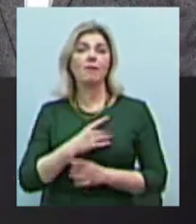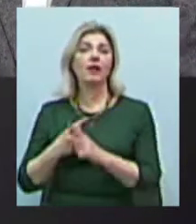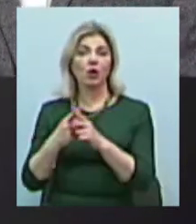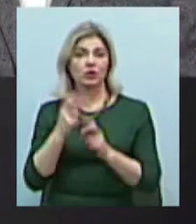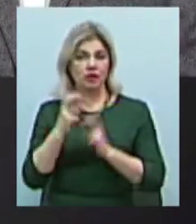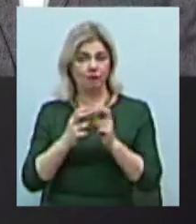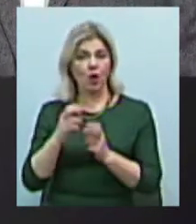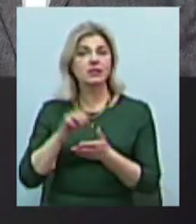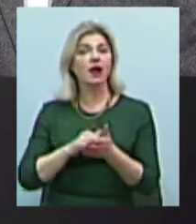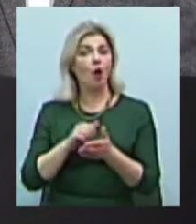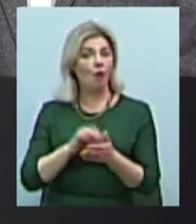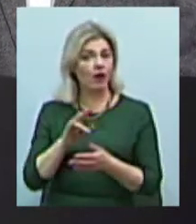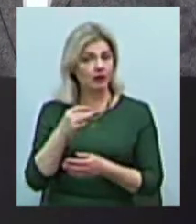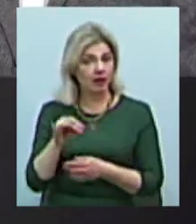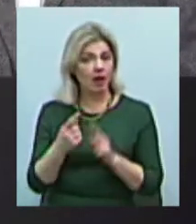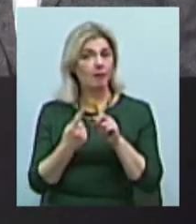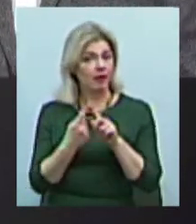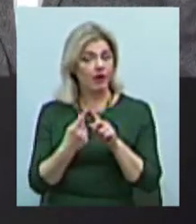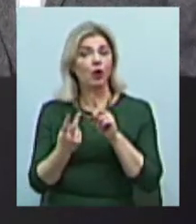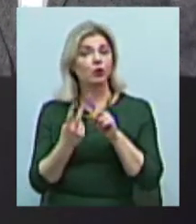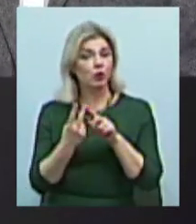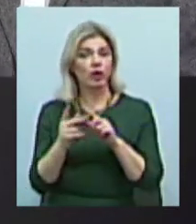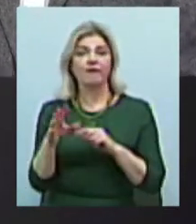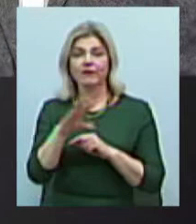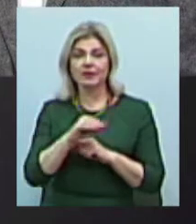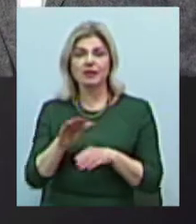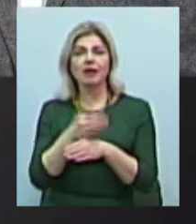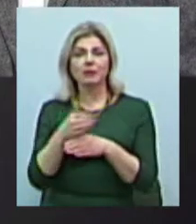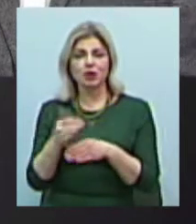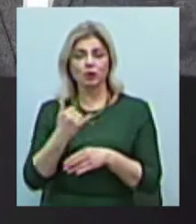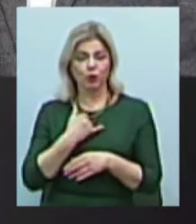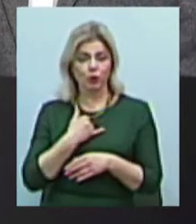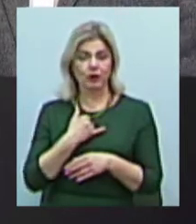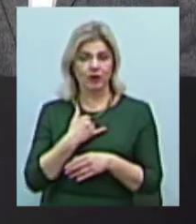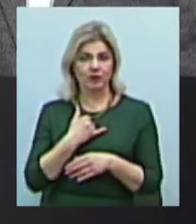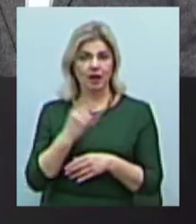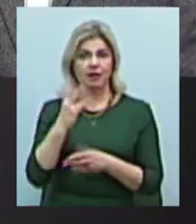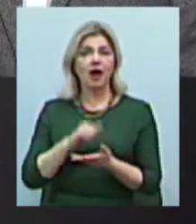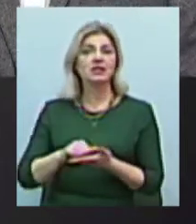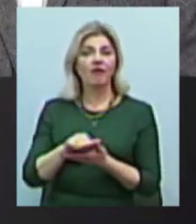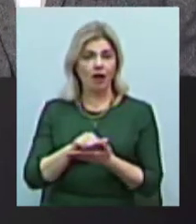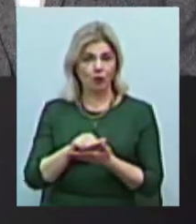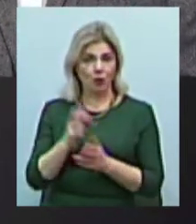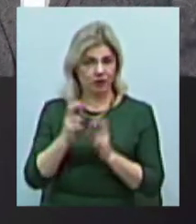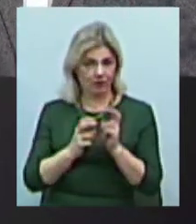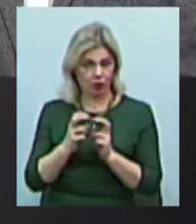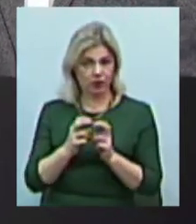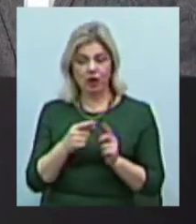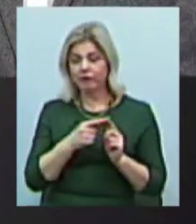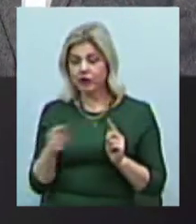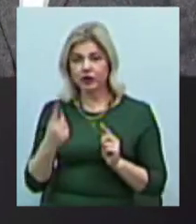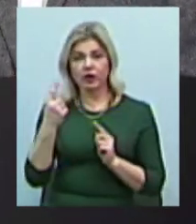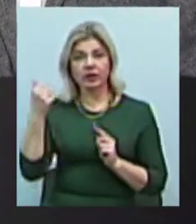застрахований. По-друге, вже всі запчастини у нас на асфальтному заводі. Протягом